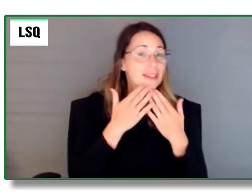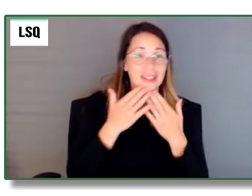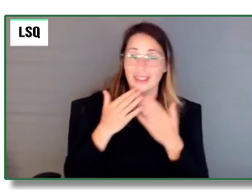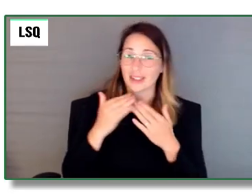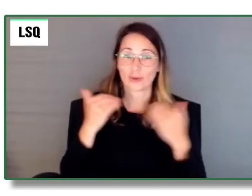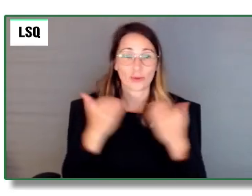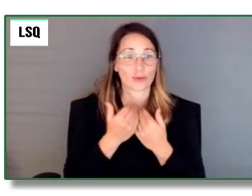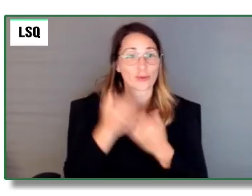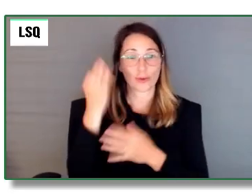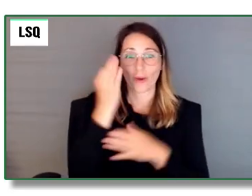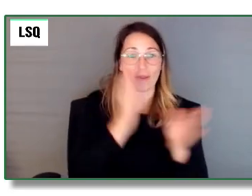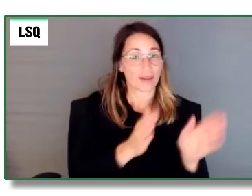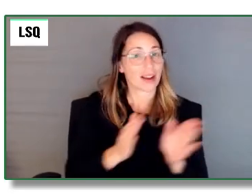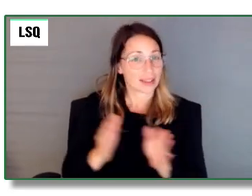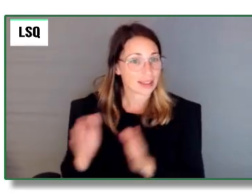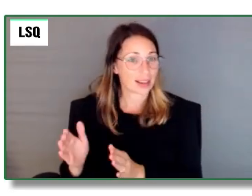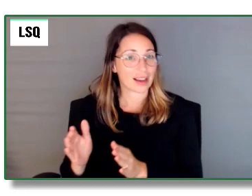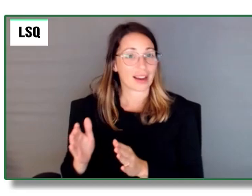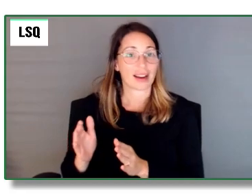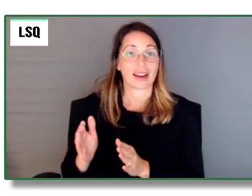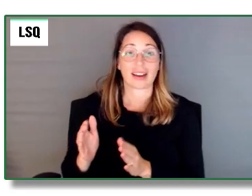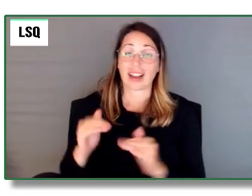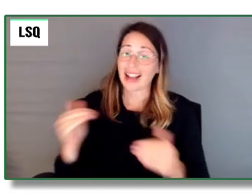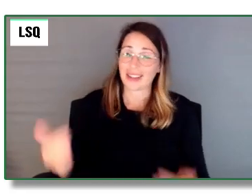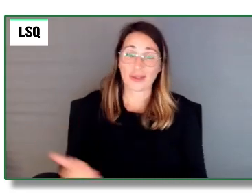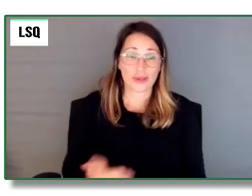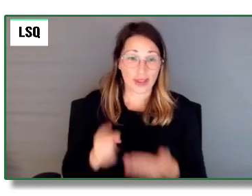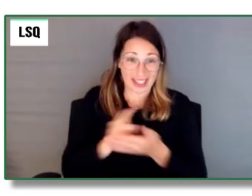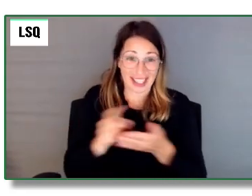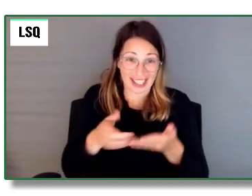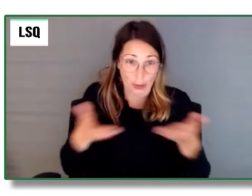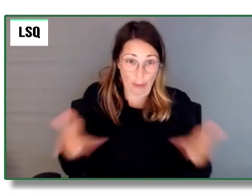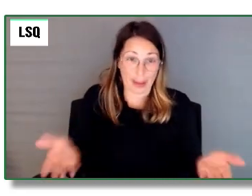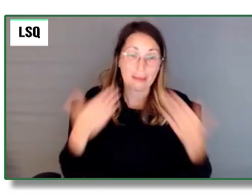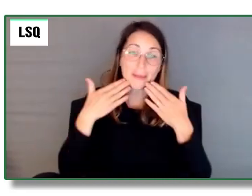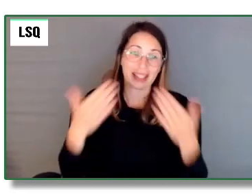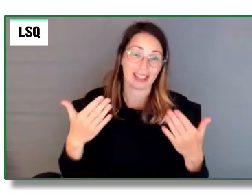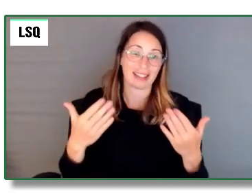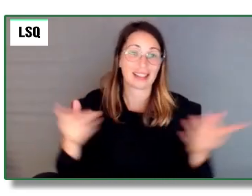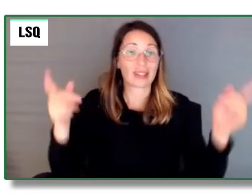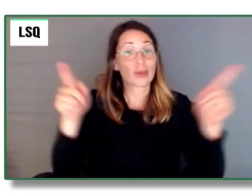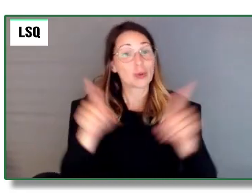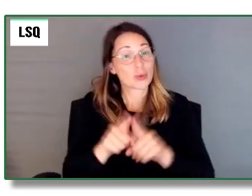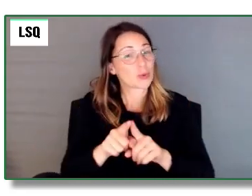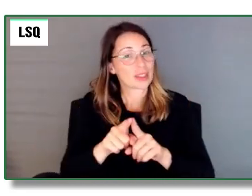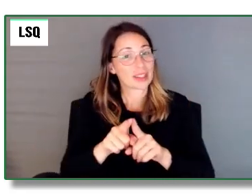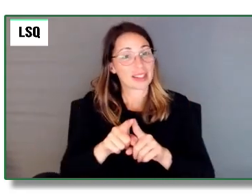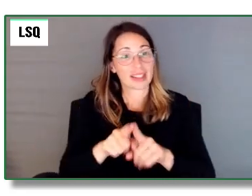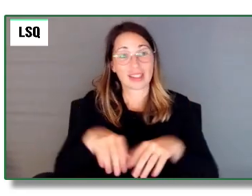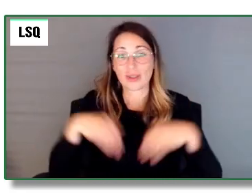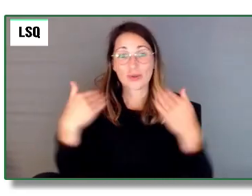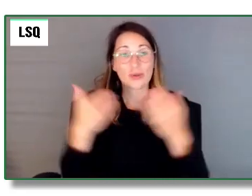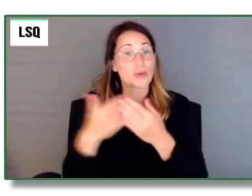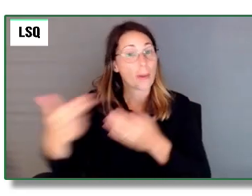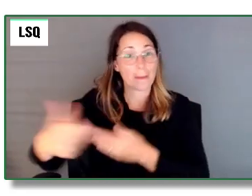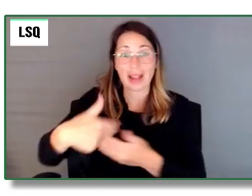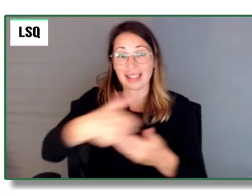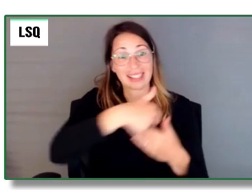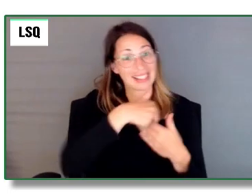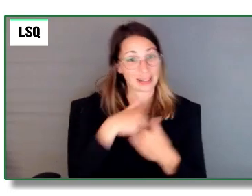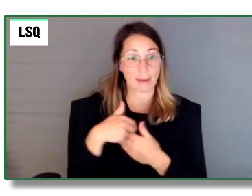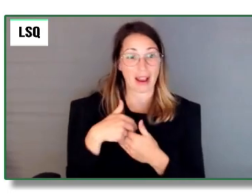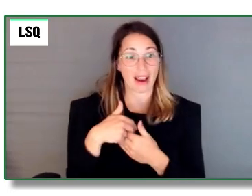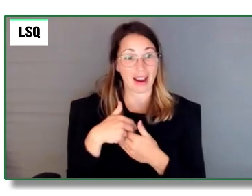conférencières qu'on a accueillis cette semaine. Merci. Et à vous tous nos participants dont la présence s'est fait